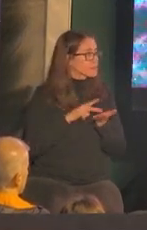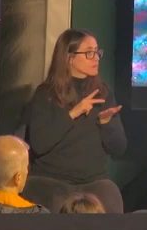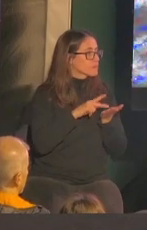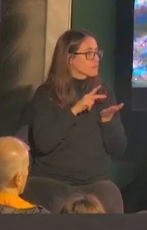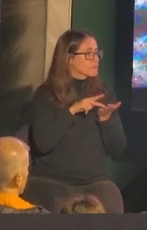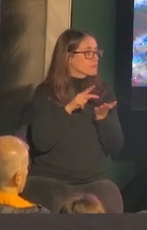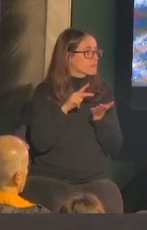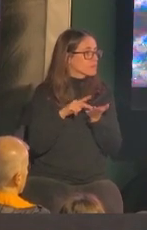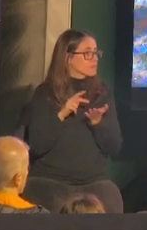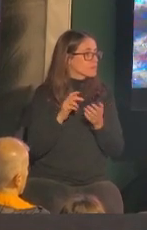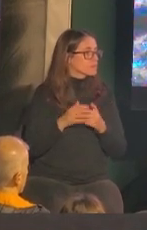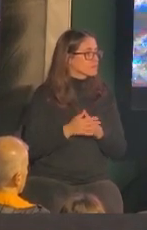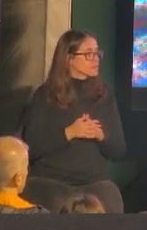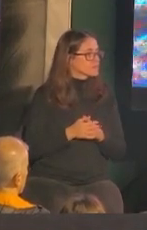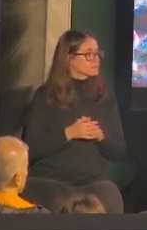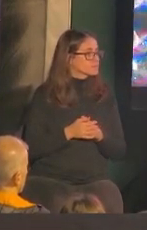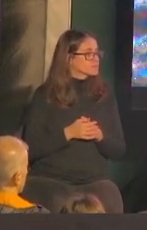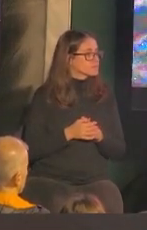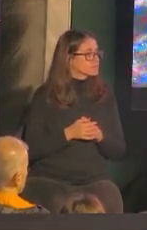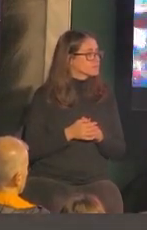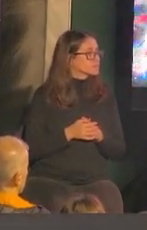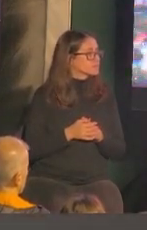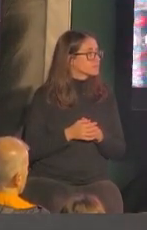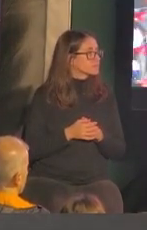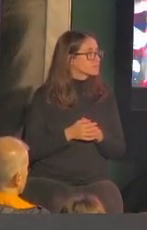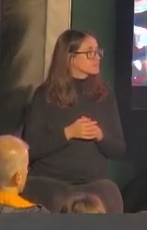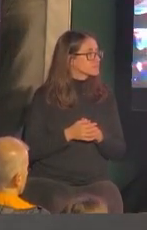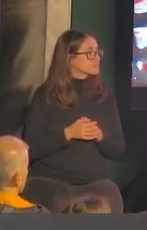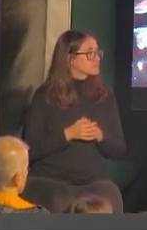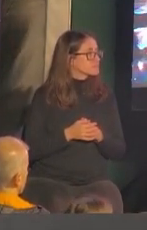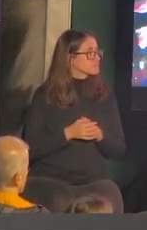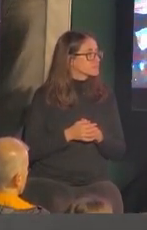s'aguanta perfectament. Sí, l'altre també, sí.